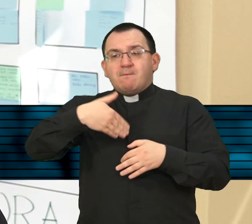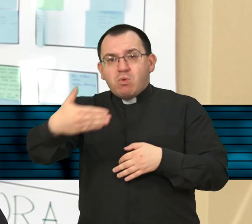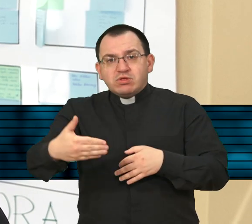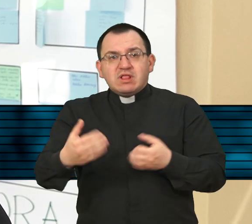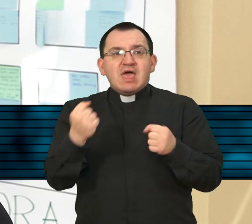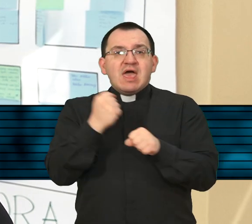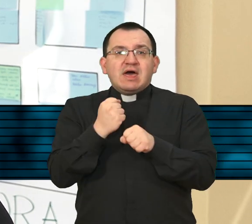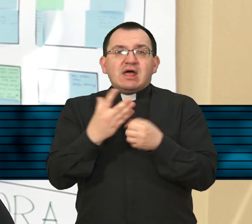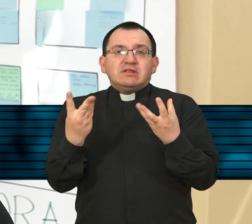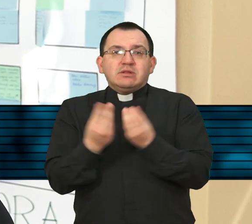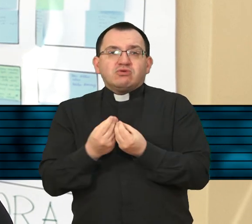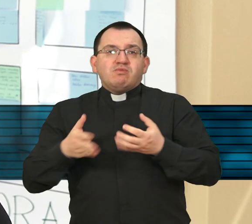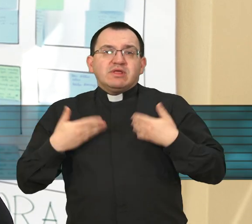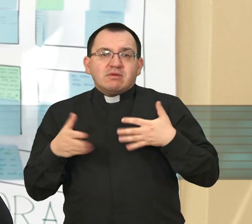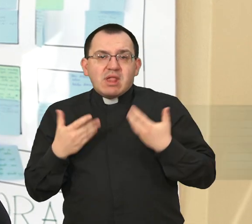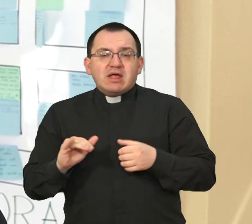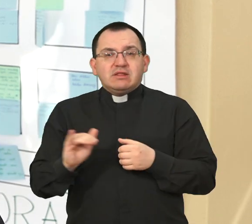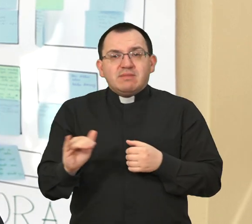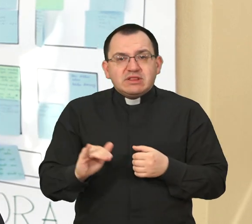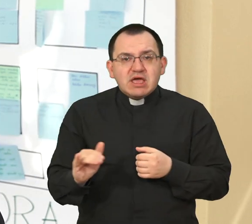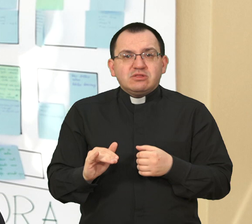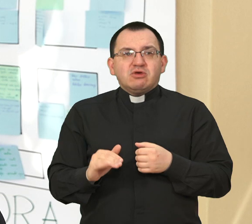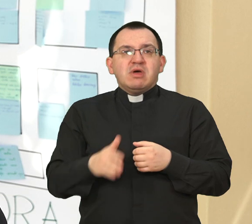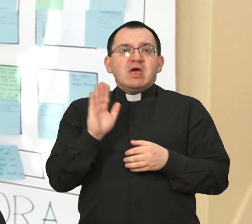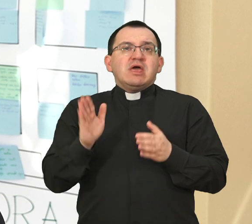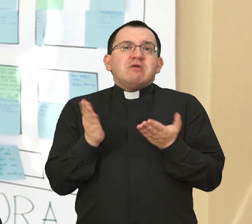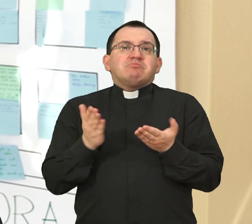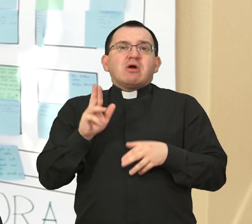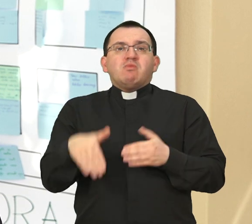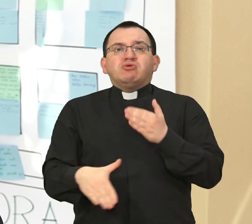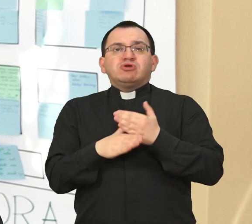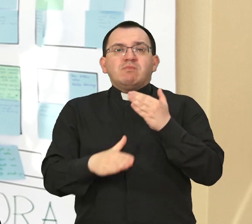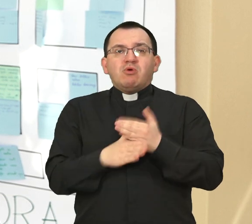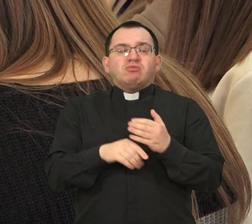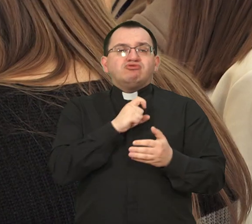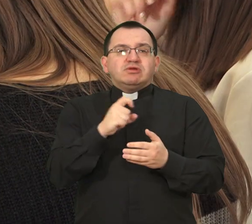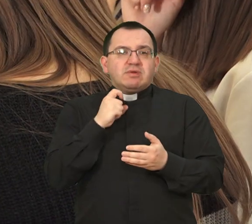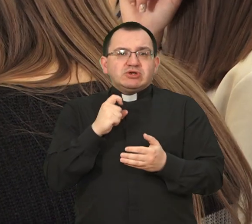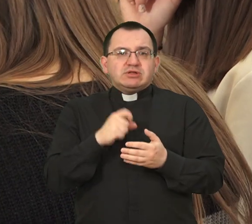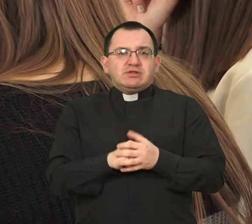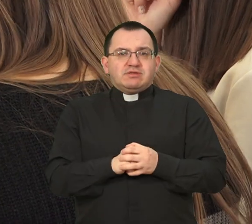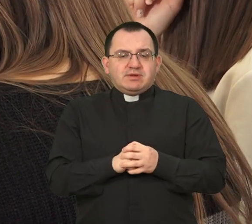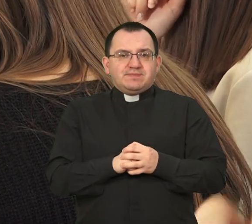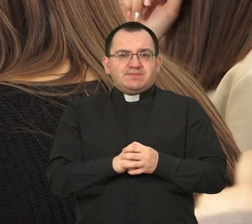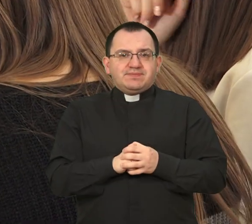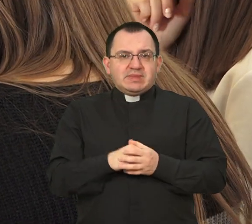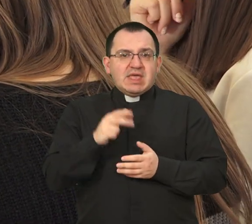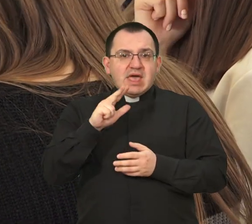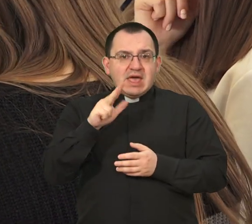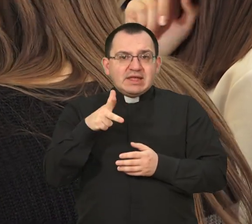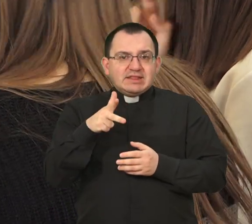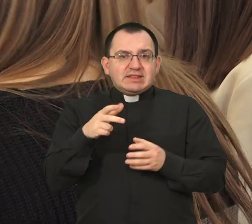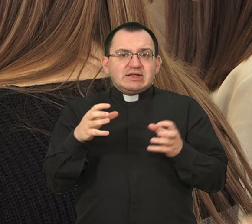mladima, kako bi vodili određene skupine i kako bi bili na pomoć svojim župama i svojim župnicima. Treći susret održan